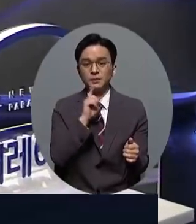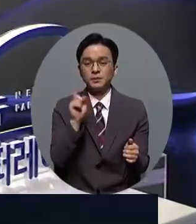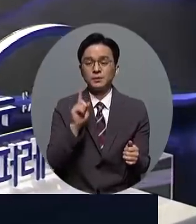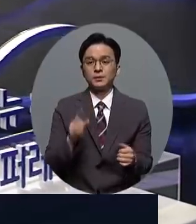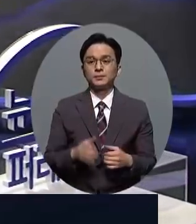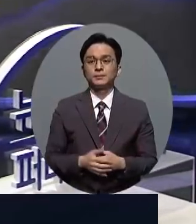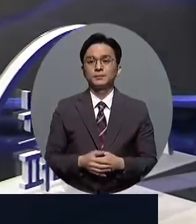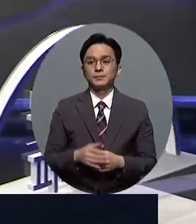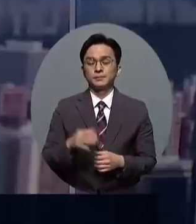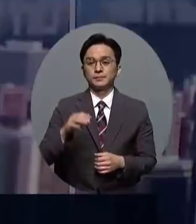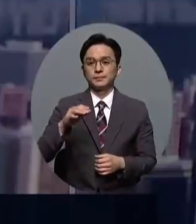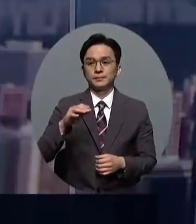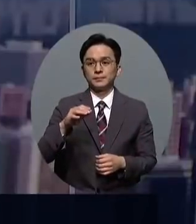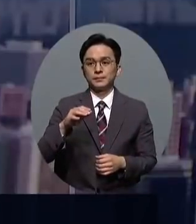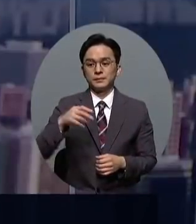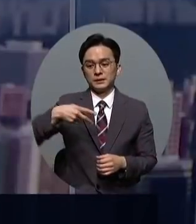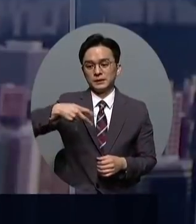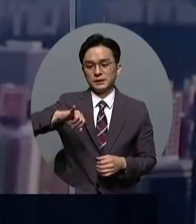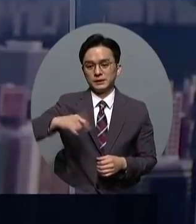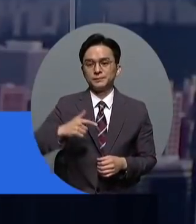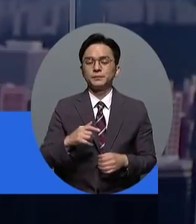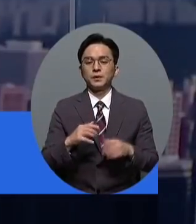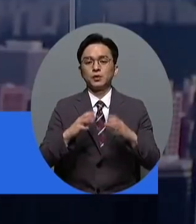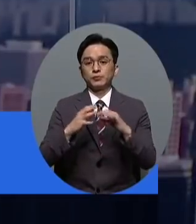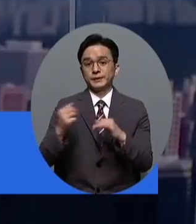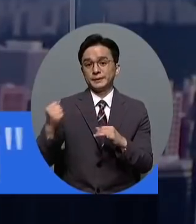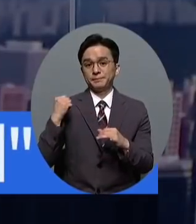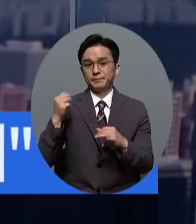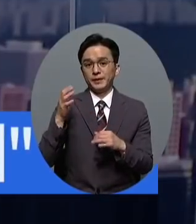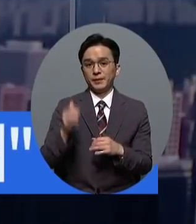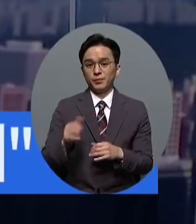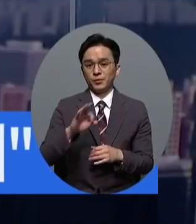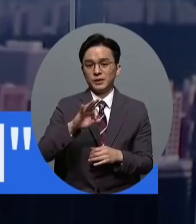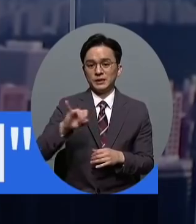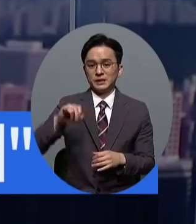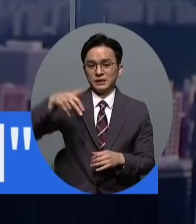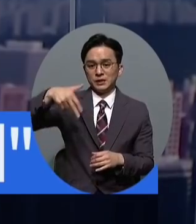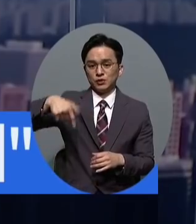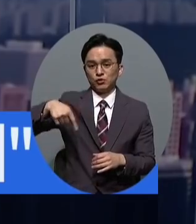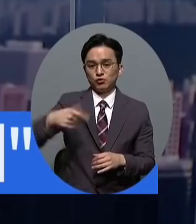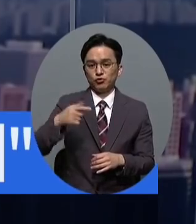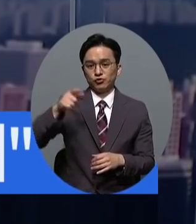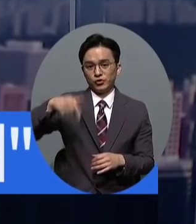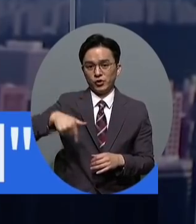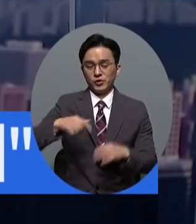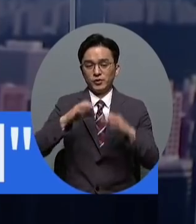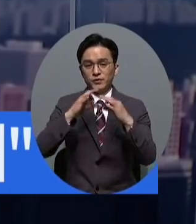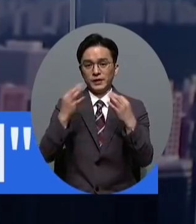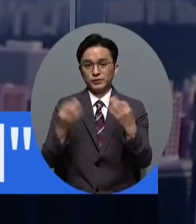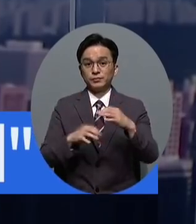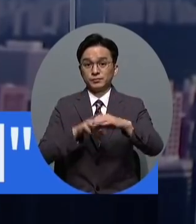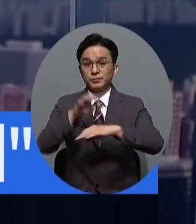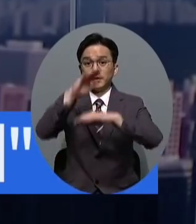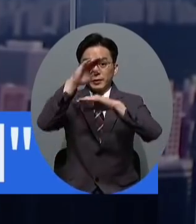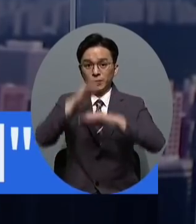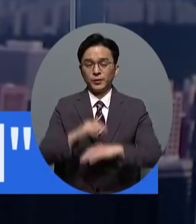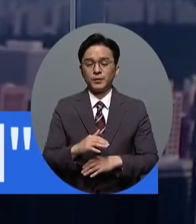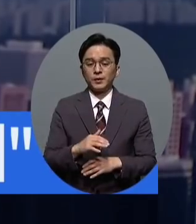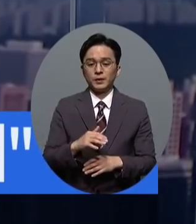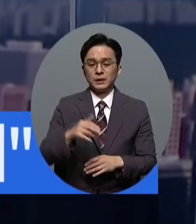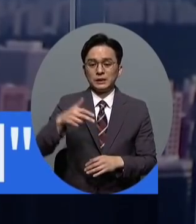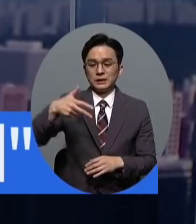국민의힘 대표가 이제 SNS를 통해서 의견을 밝혔습니다. 일단 박 전 시장 유족 측에서 진정 교수를 이렇게 고소하는 것은